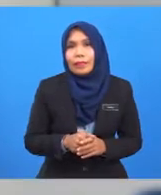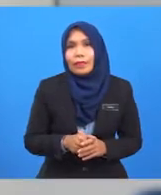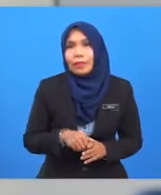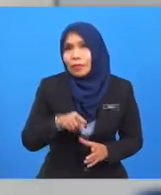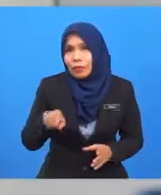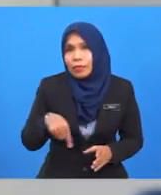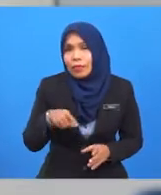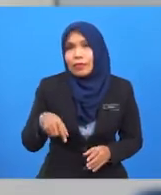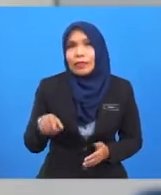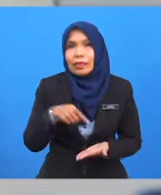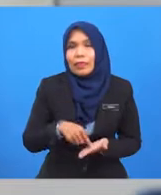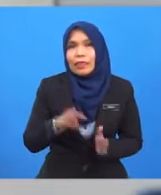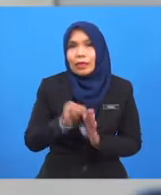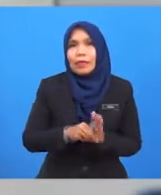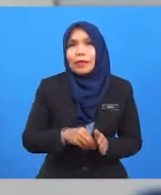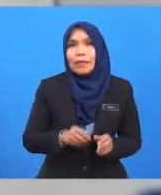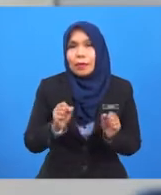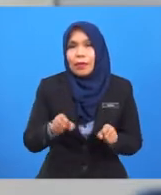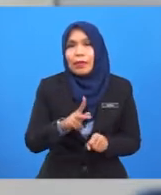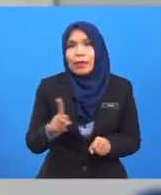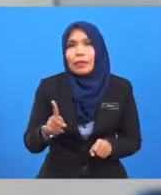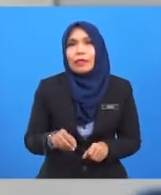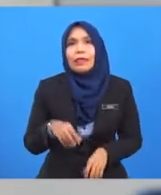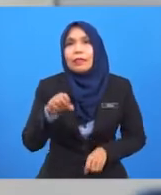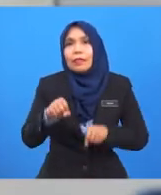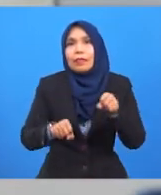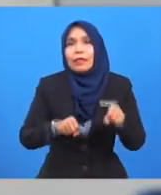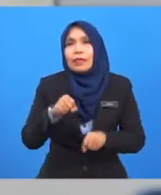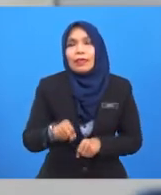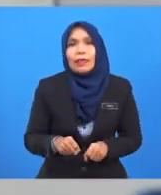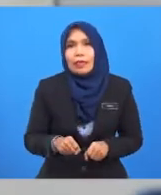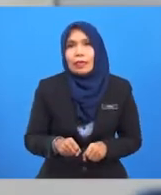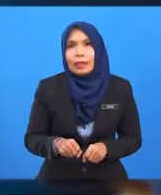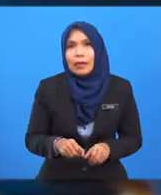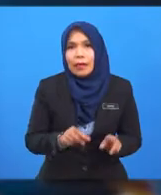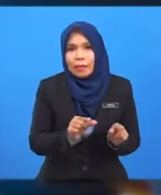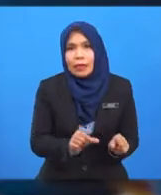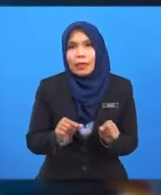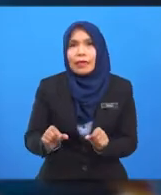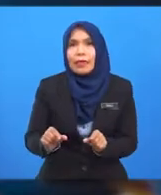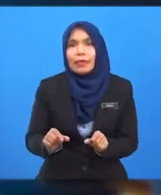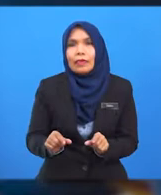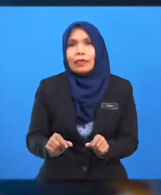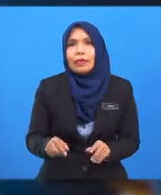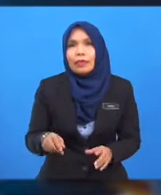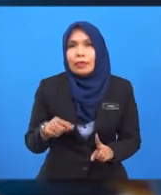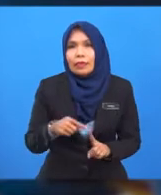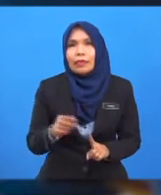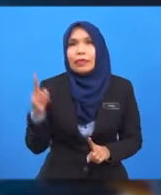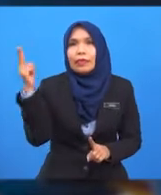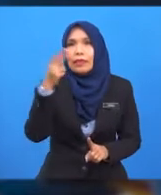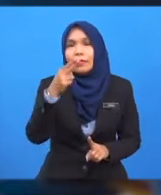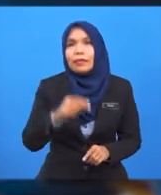Putaran ini membolehkan basikal bergerak ke hadapan. Bagaimana pula